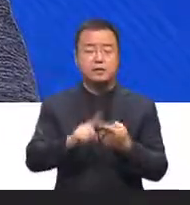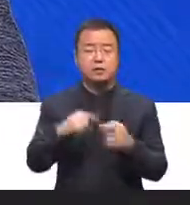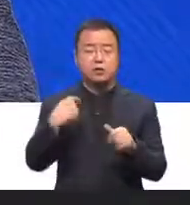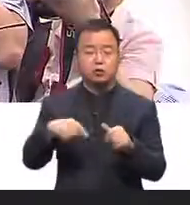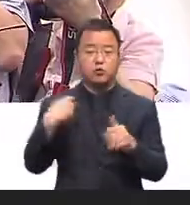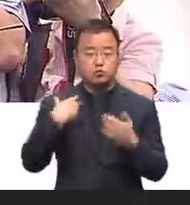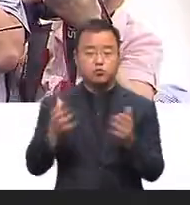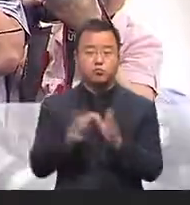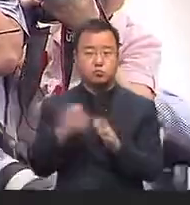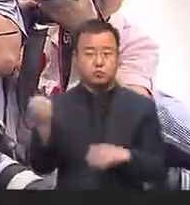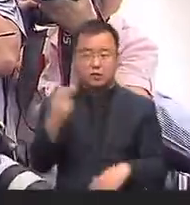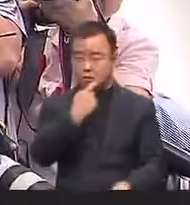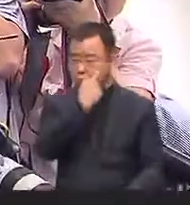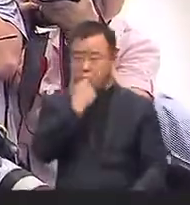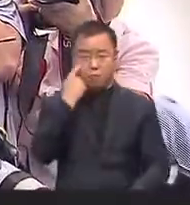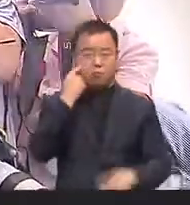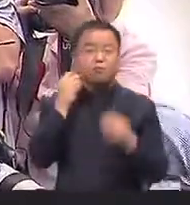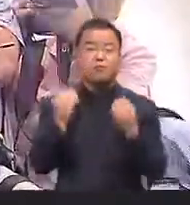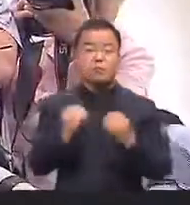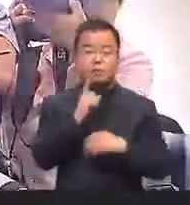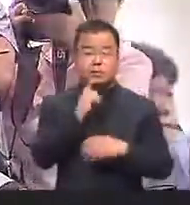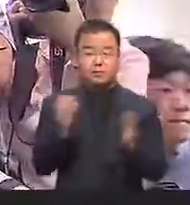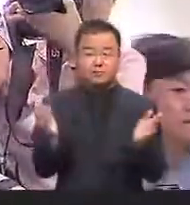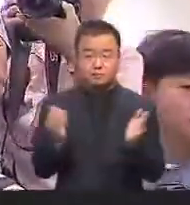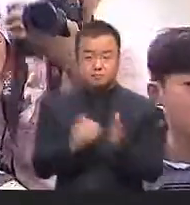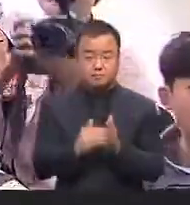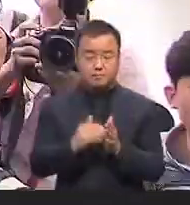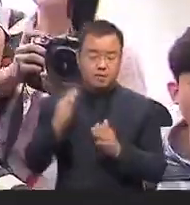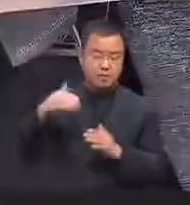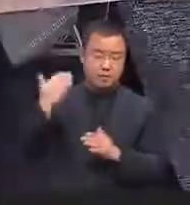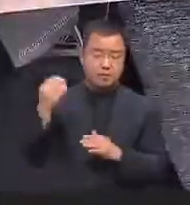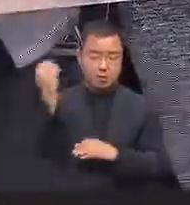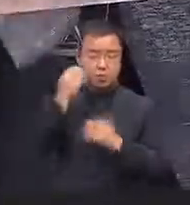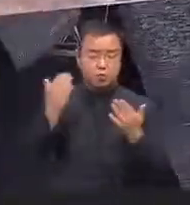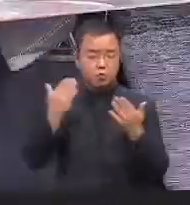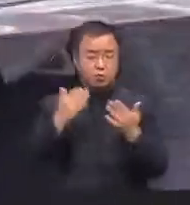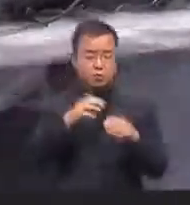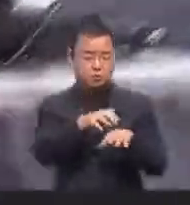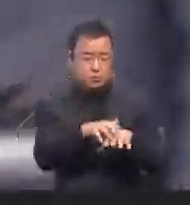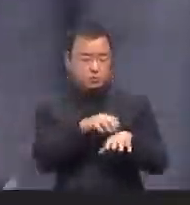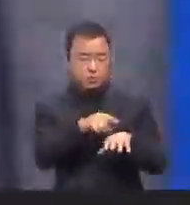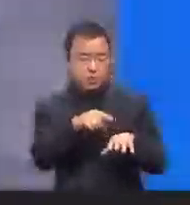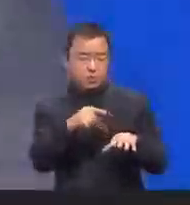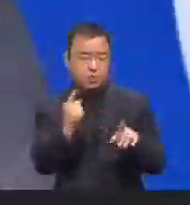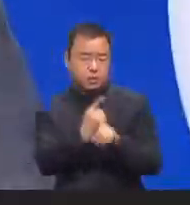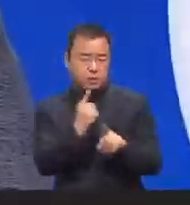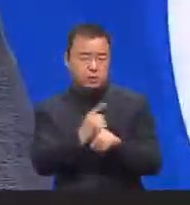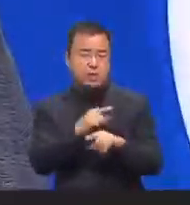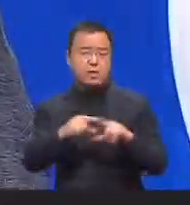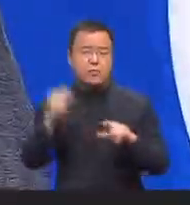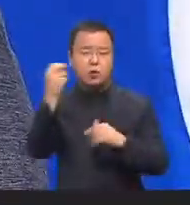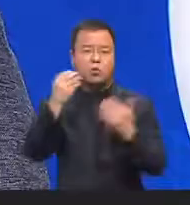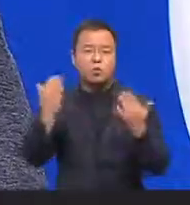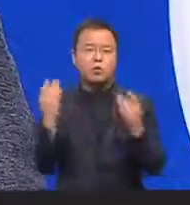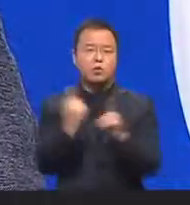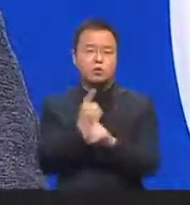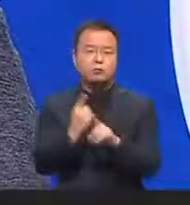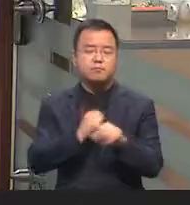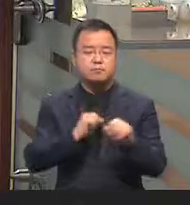확인해준 결과라고 서울교육청은 평가했습니다. 이어 고교체제 개선과 일반고 지원을 책임지고 추진하겠다고